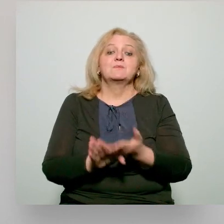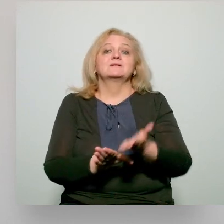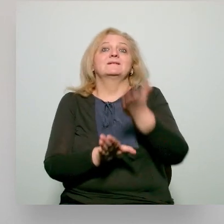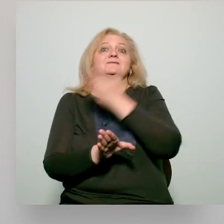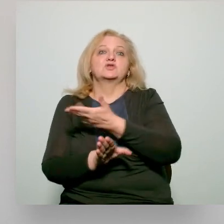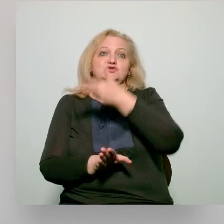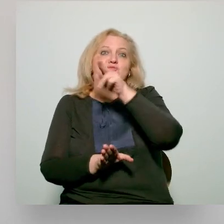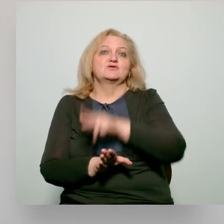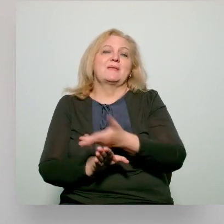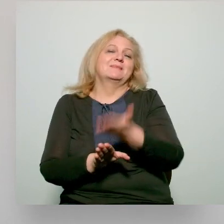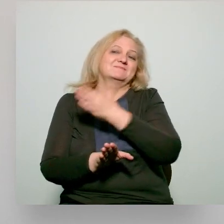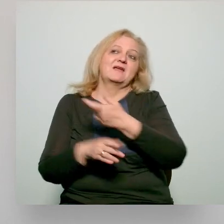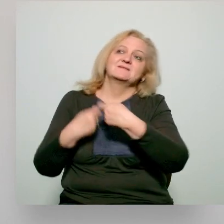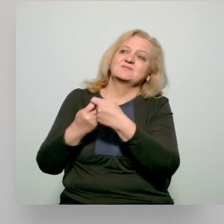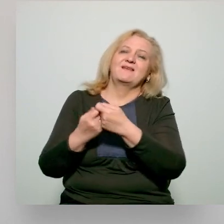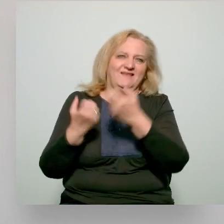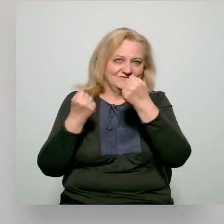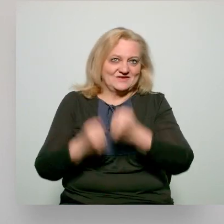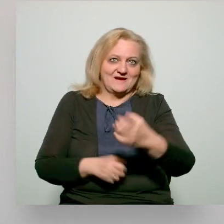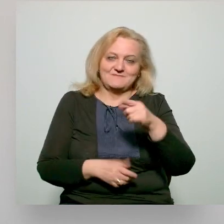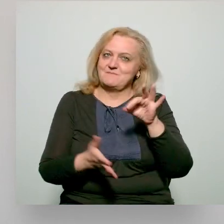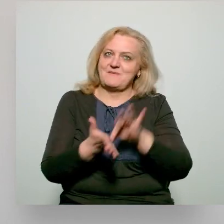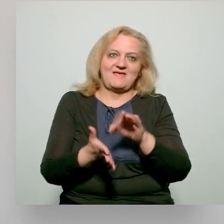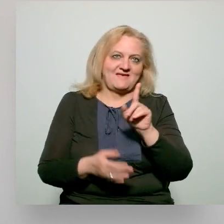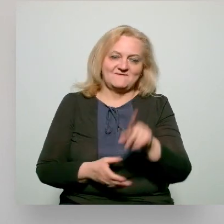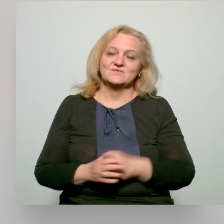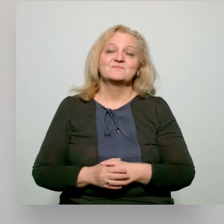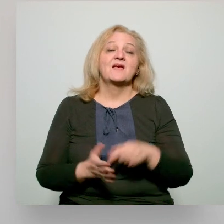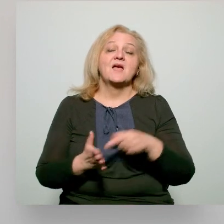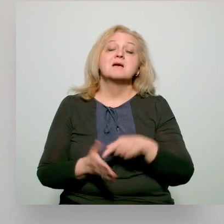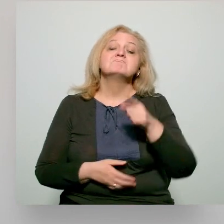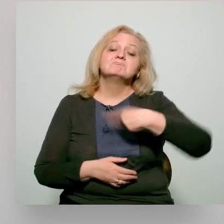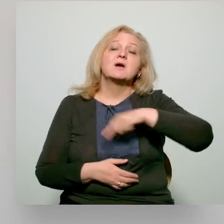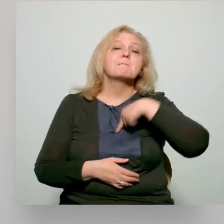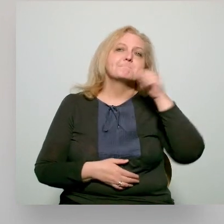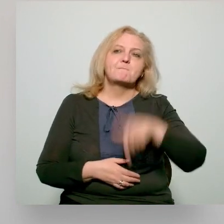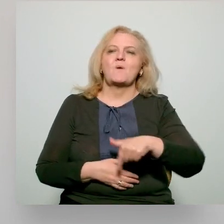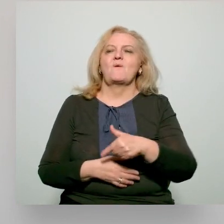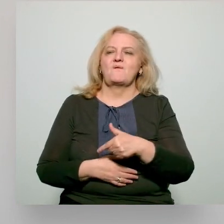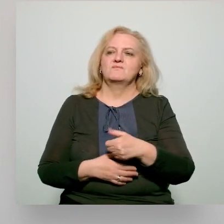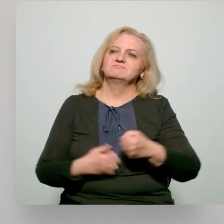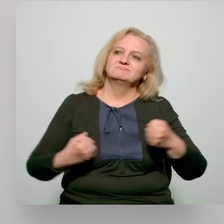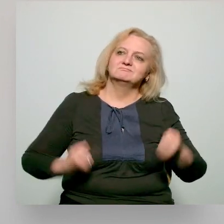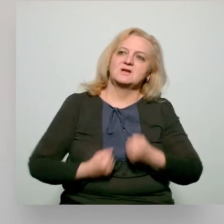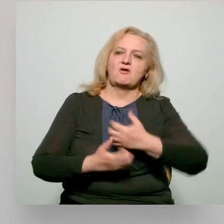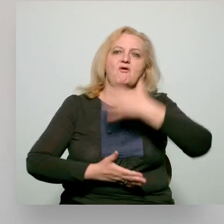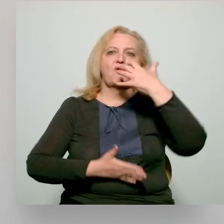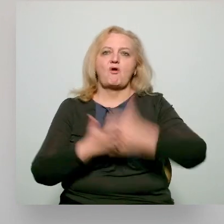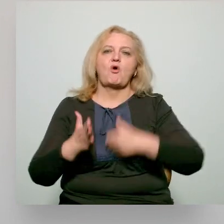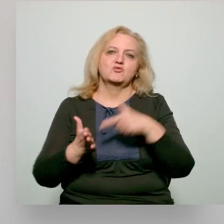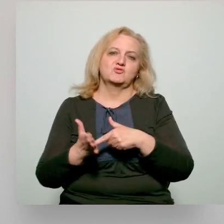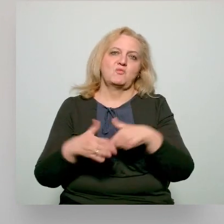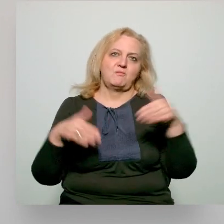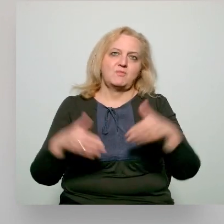w tej chwili powinniśmy maksymalnie efektywnie skorzystać z tego okna.